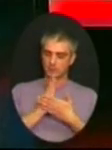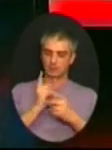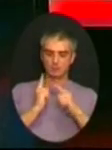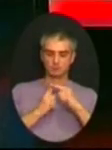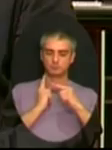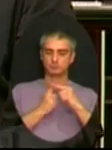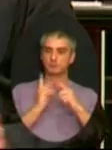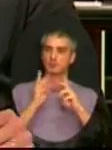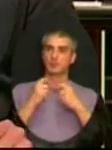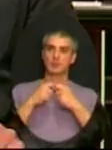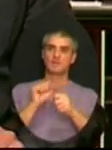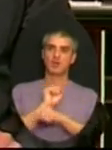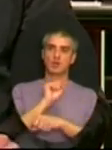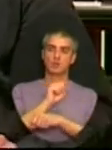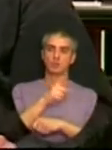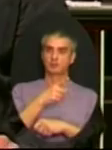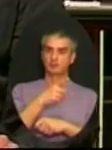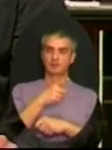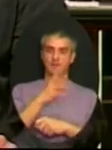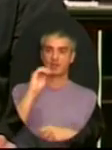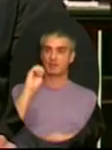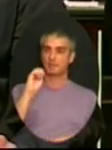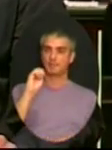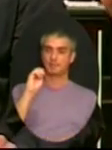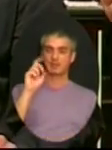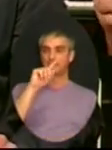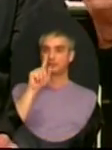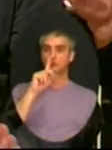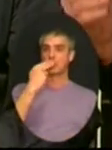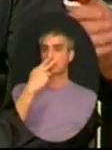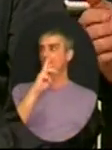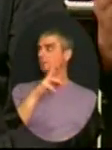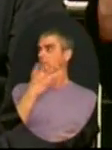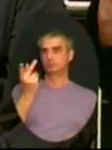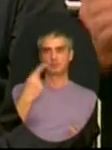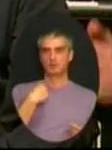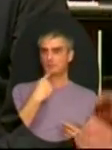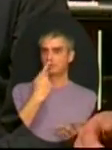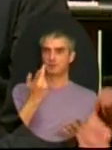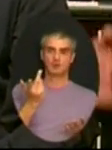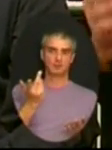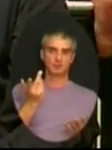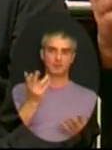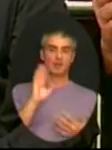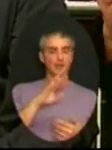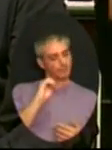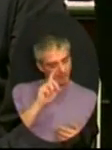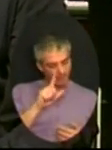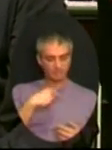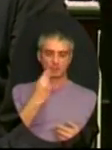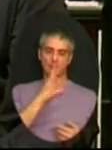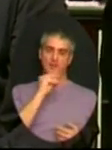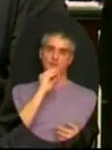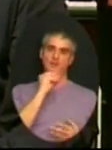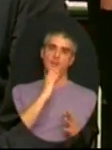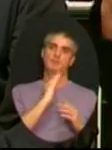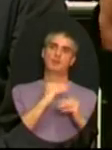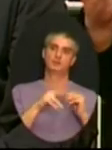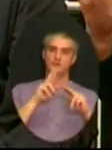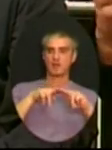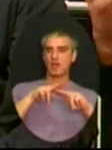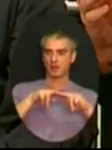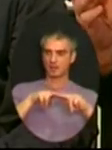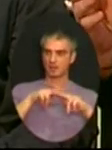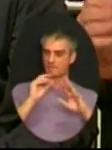ממדויק, במיוחד חברי האופוזיציה, ולמיקי זוהר, הוא פשוט, זה מה שאמרתי. גם למיקי לוי דרך אגב הוא נתן דבר בלי סוף. זה היה הרבה אחר כך,